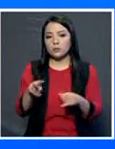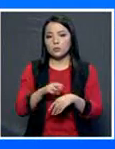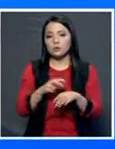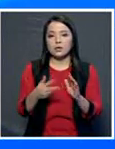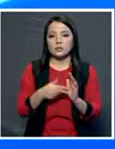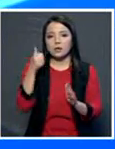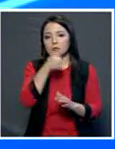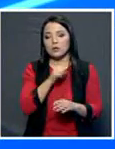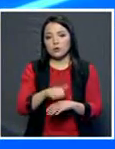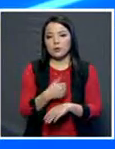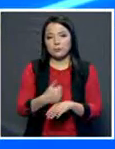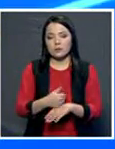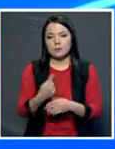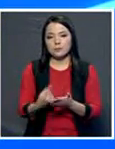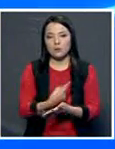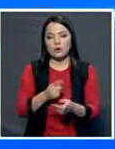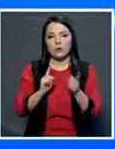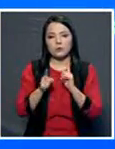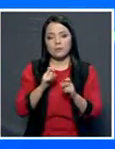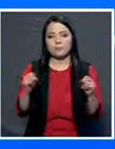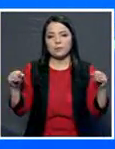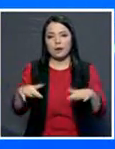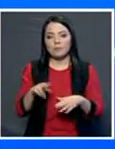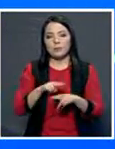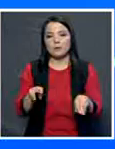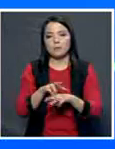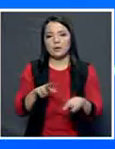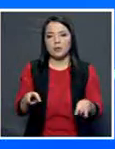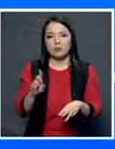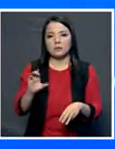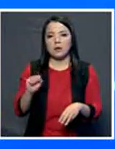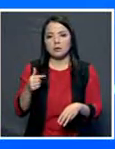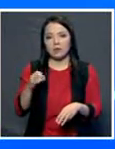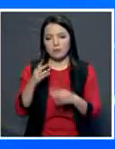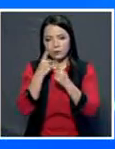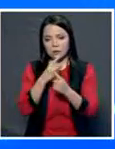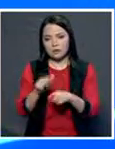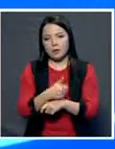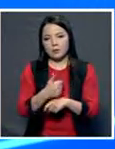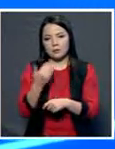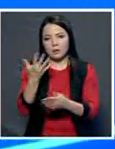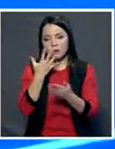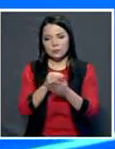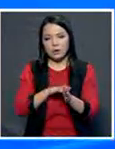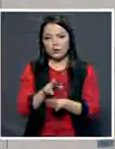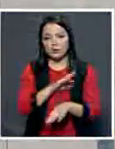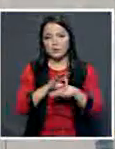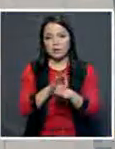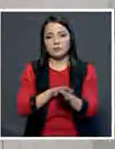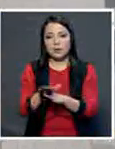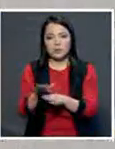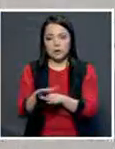Бүгін 2018 жылдағы үкіметтің алғашқы отырысында премьер-министр Бақытжан Сағынтаев елбасының жолдауына қатысты атқарылатын бірқатар